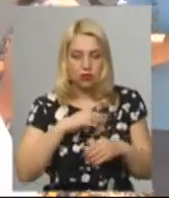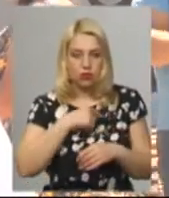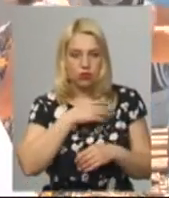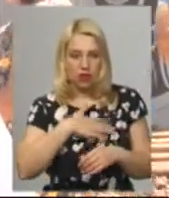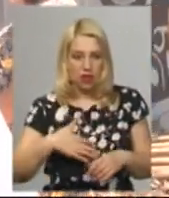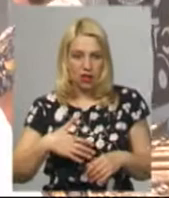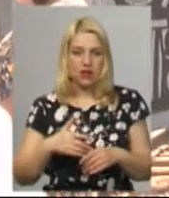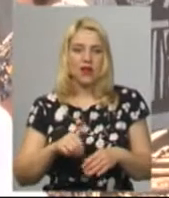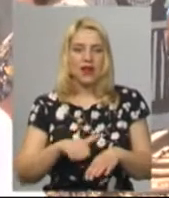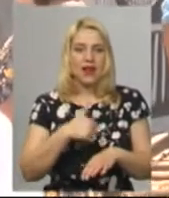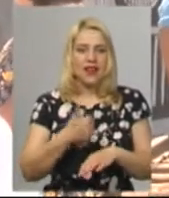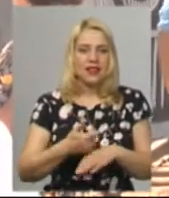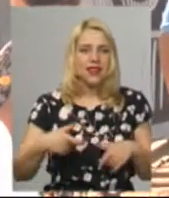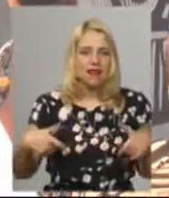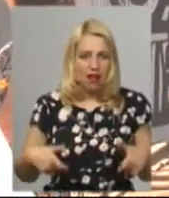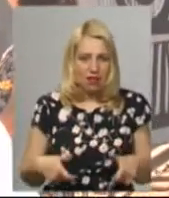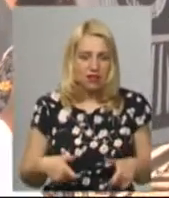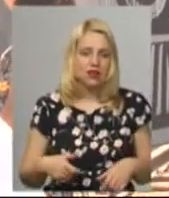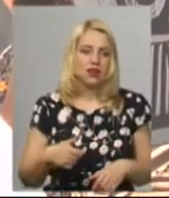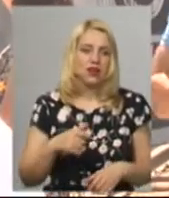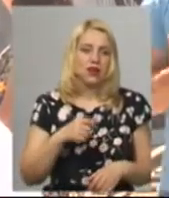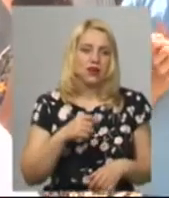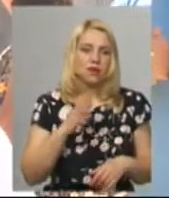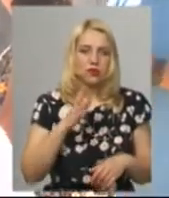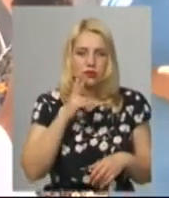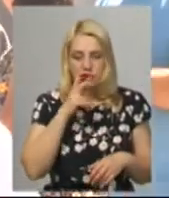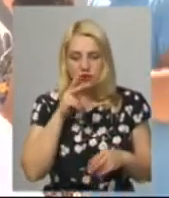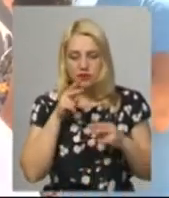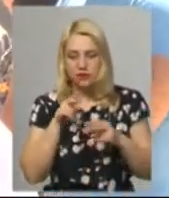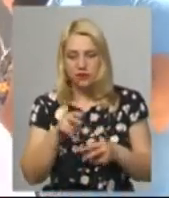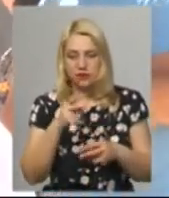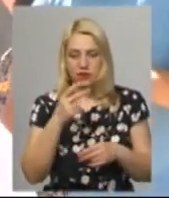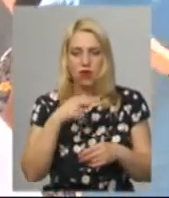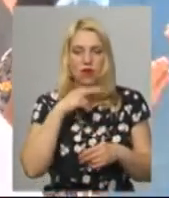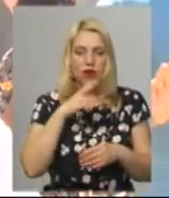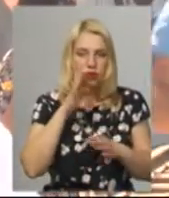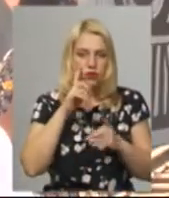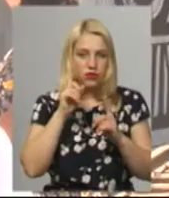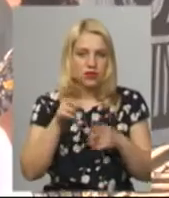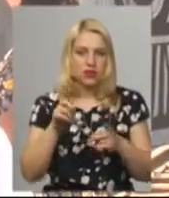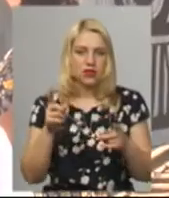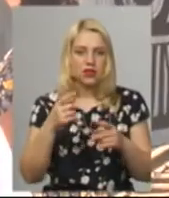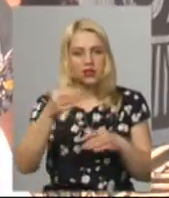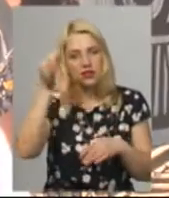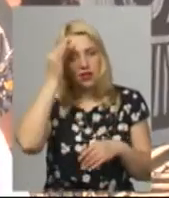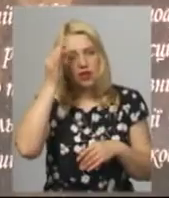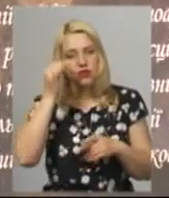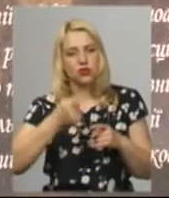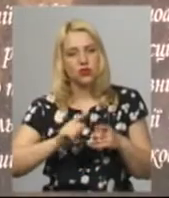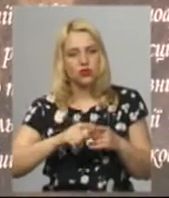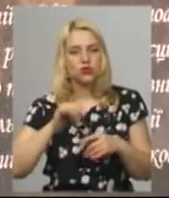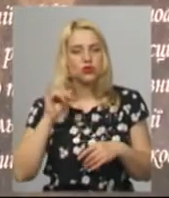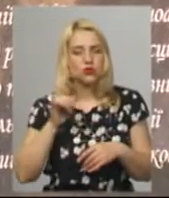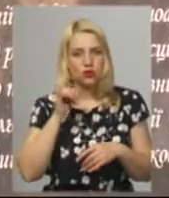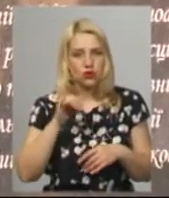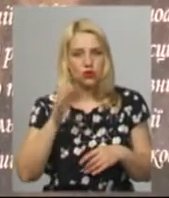генерал Хорунжий Мишковський Євген, будуть звертати увагу і будуть згадувати ту нашу невеличку історію Чорноострова. У